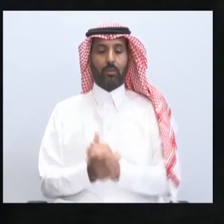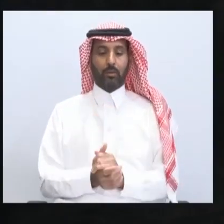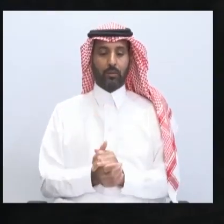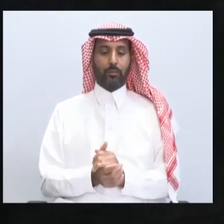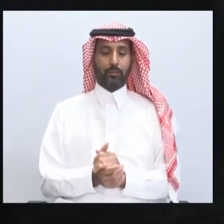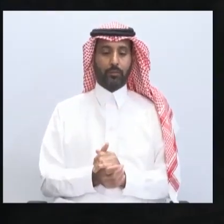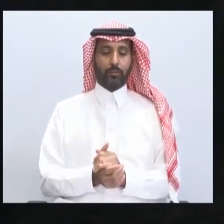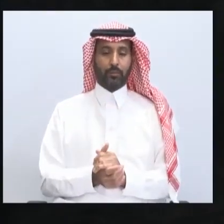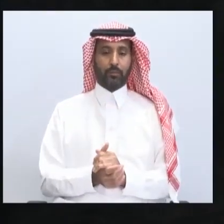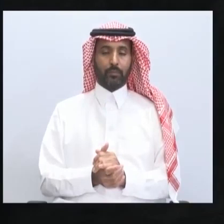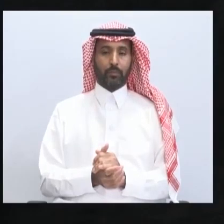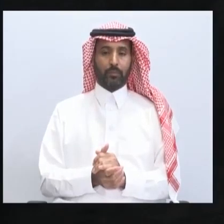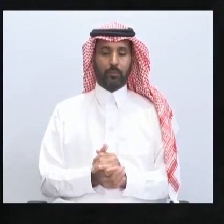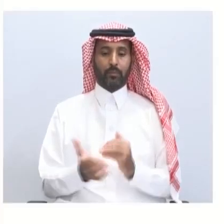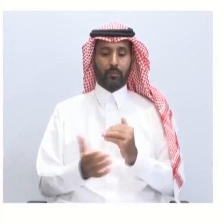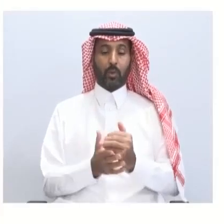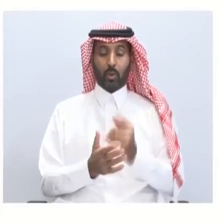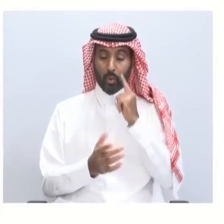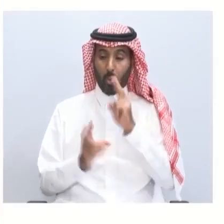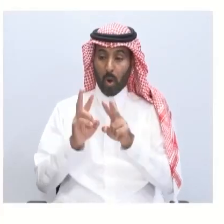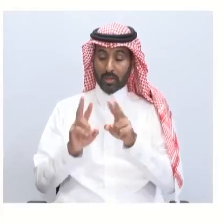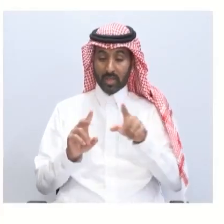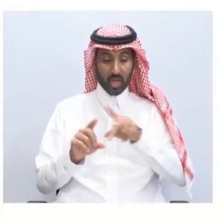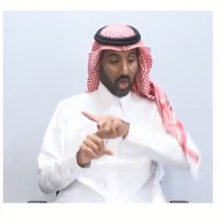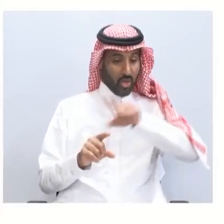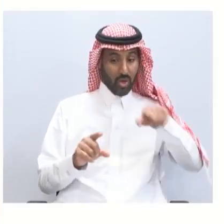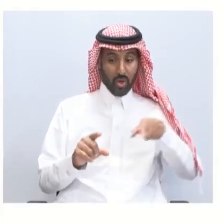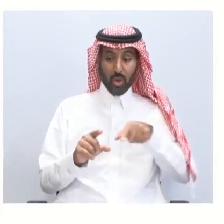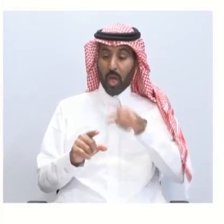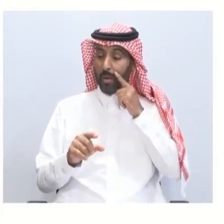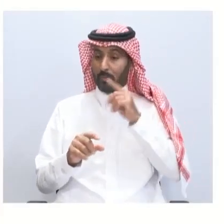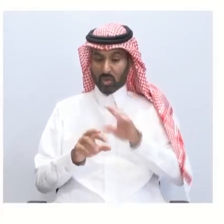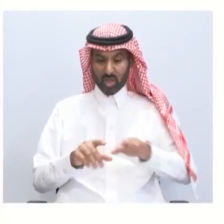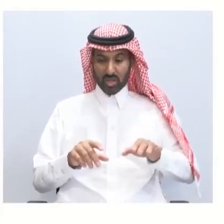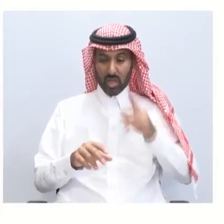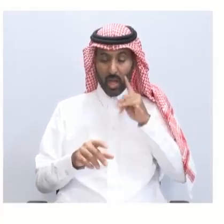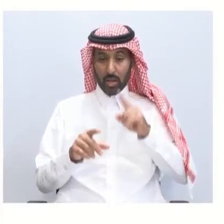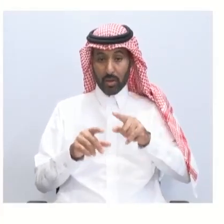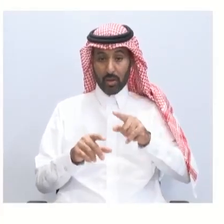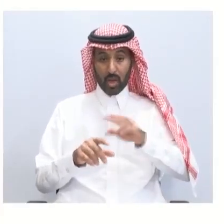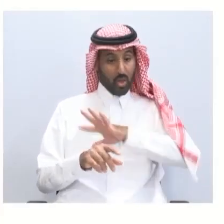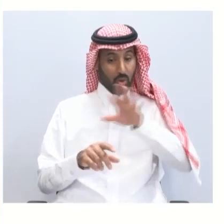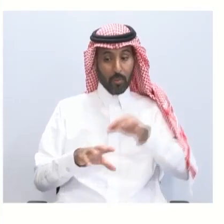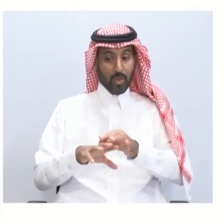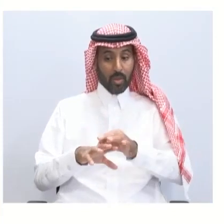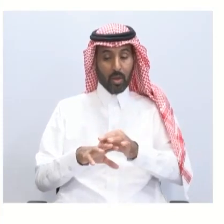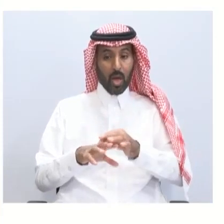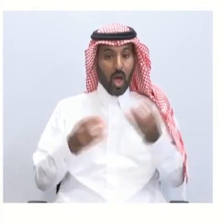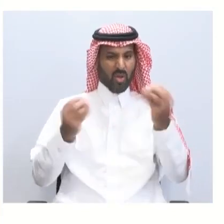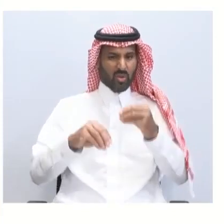والمعلومات الخاصه يواجه كثير من مستخدمي شبكه الانترنت عددا